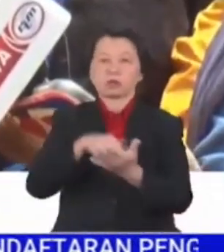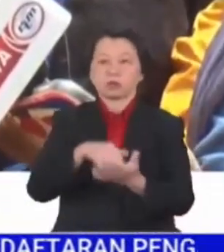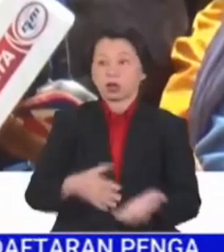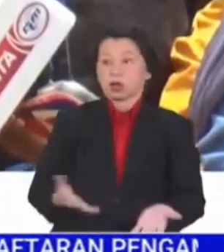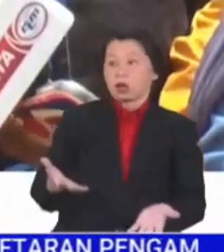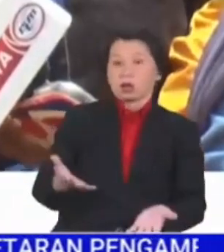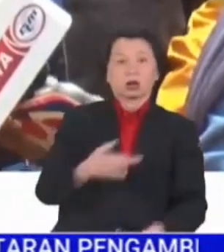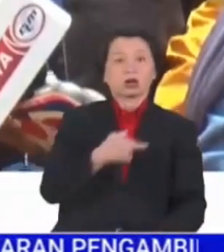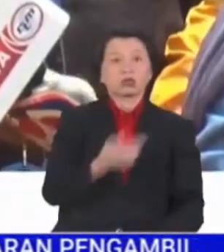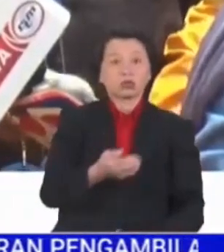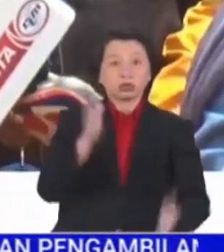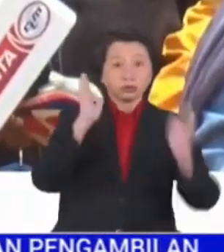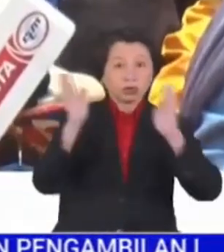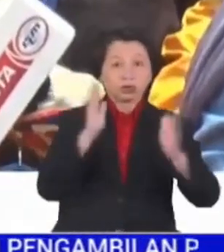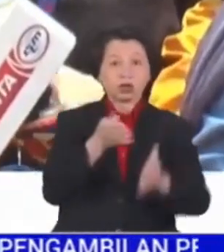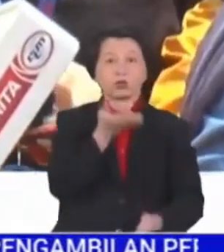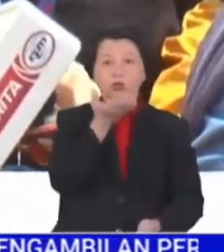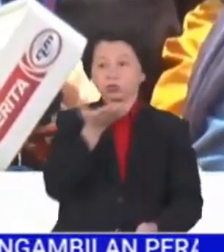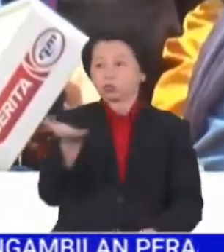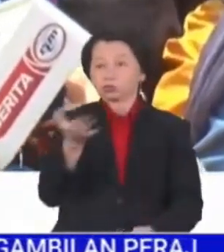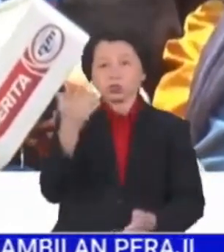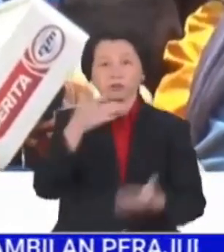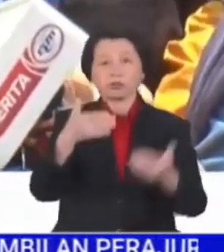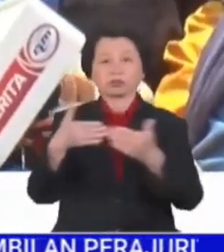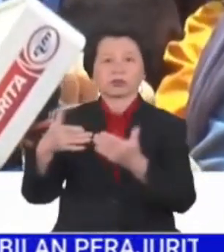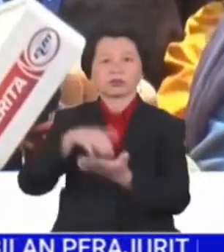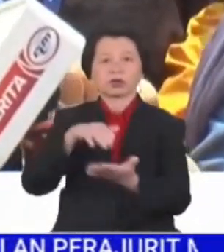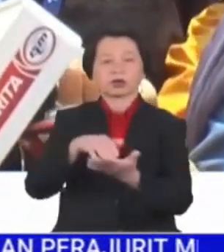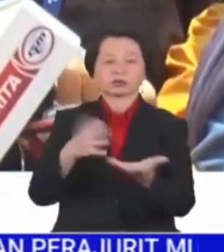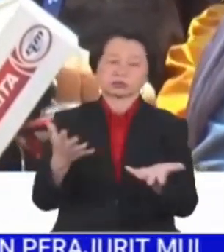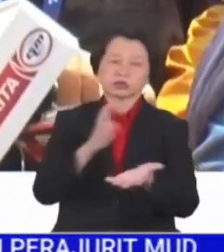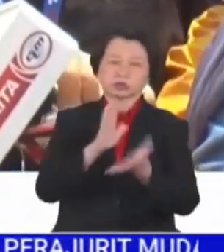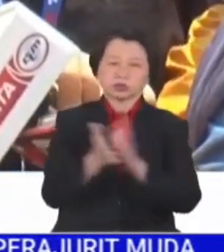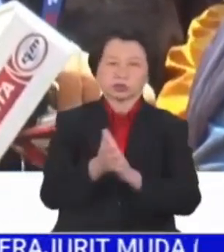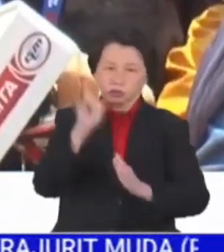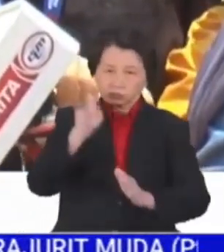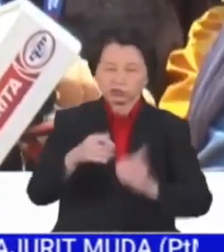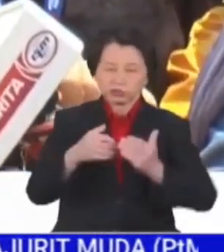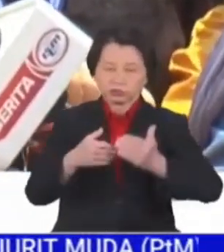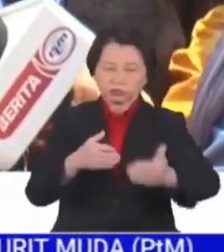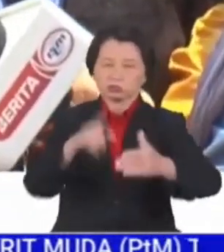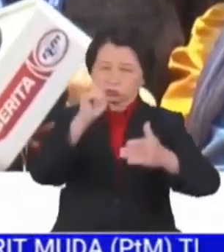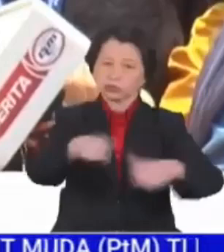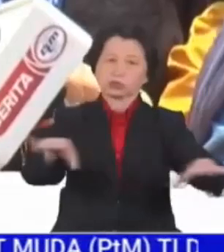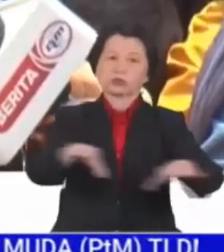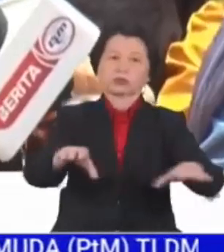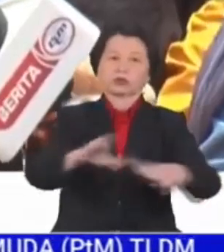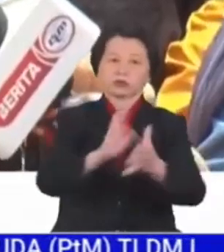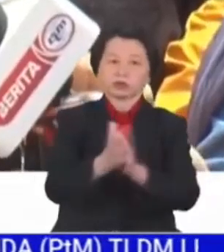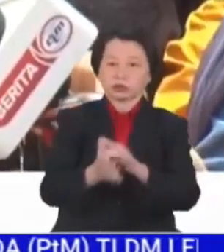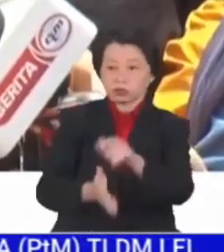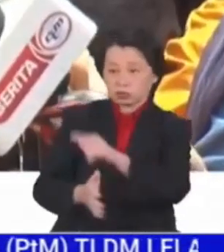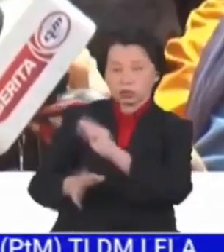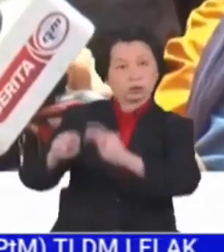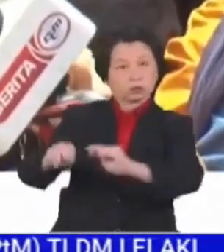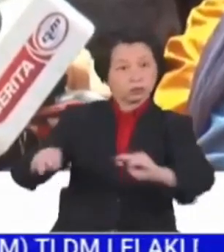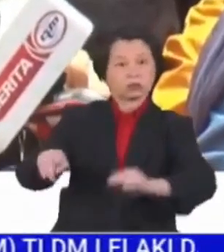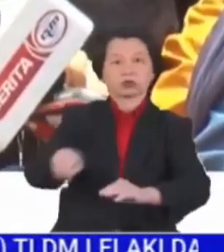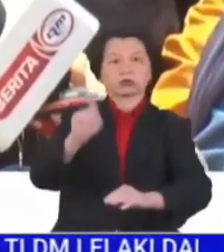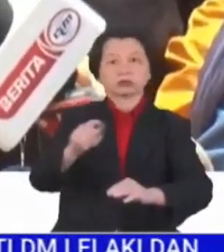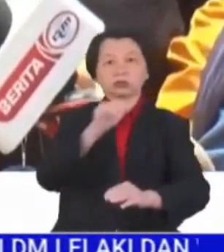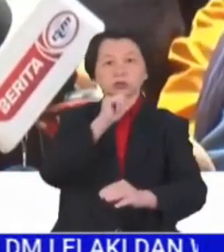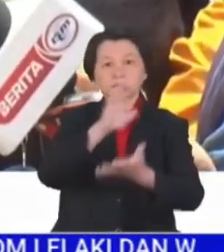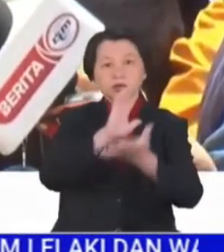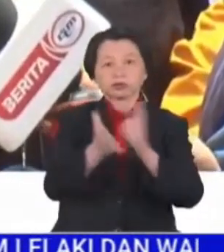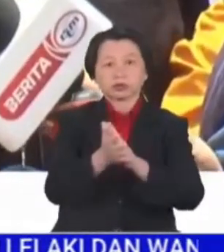satu kerugian kepada negara kita. Jadi langkah-langkah selanjutnya perlu kita laksanakan supaya perkara ini tidak